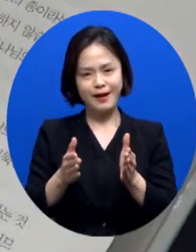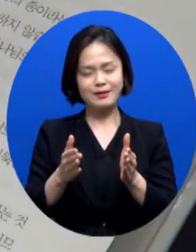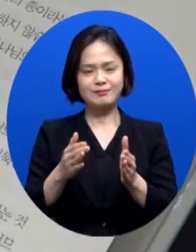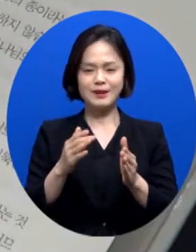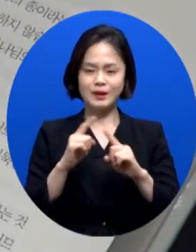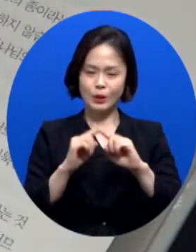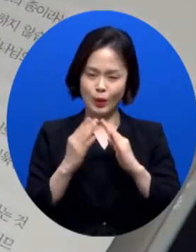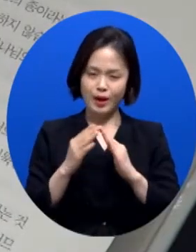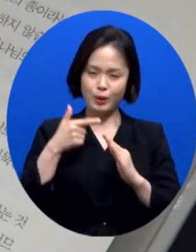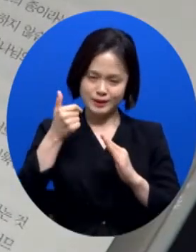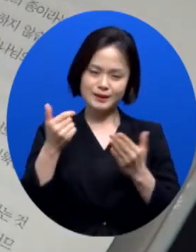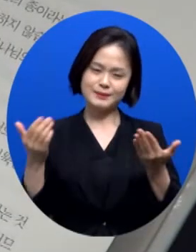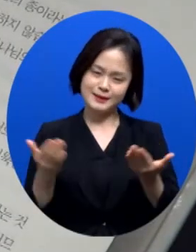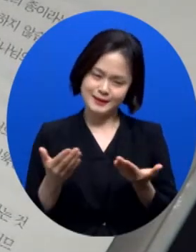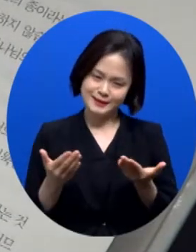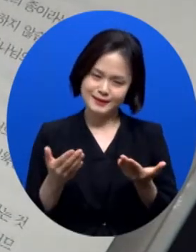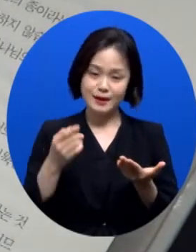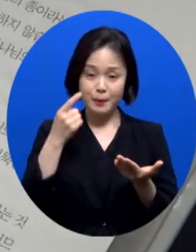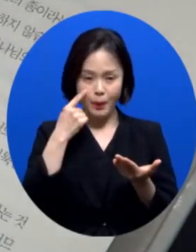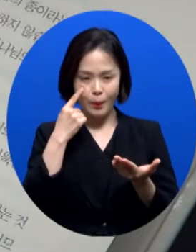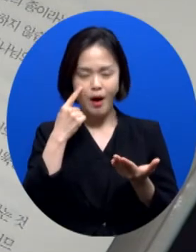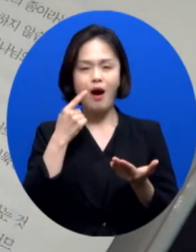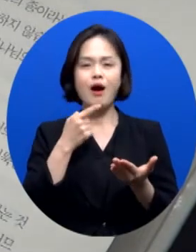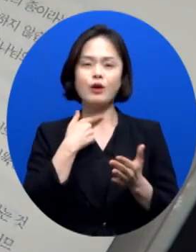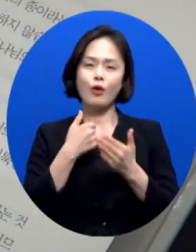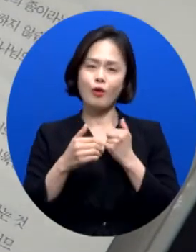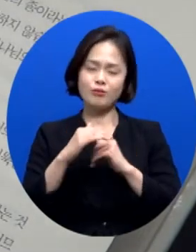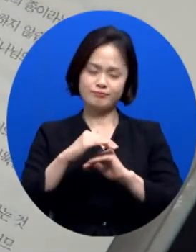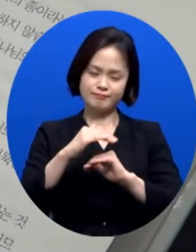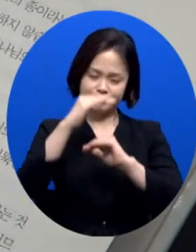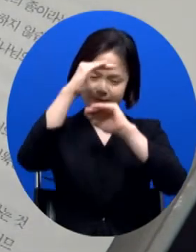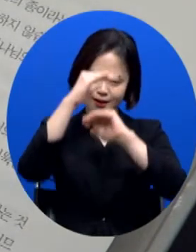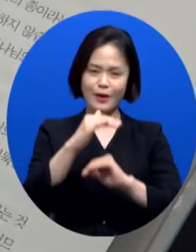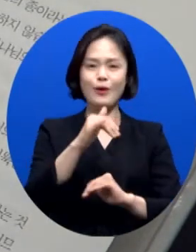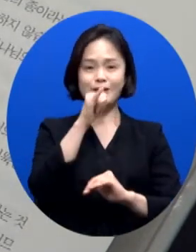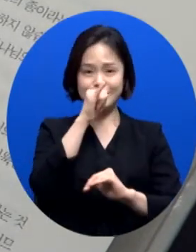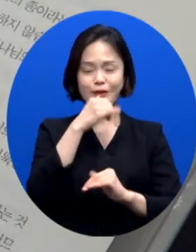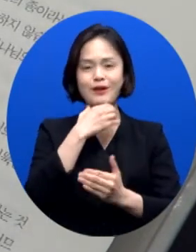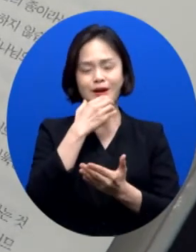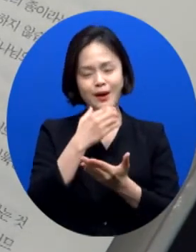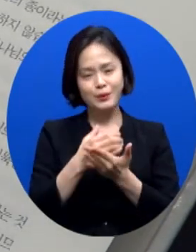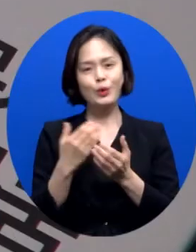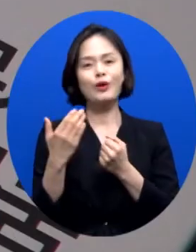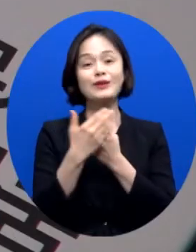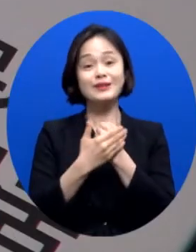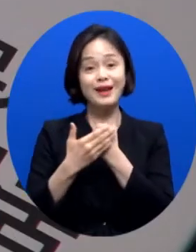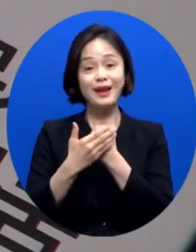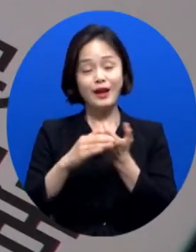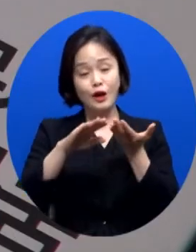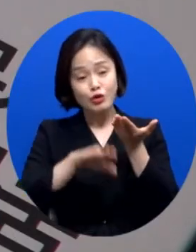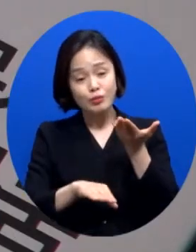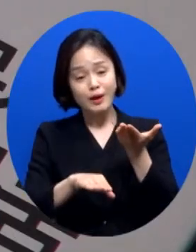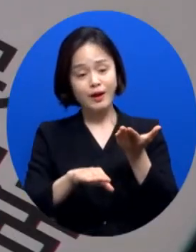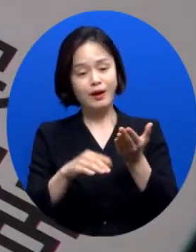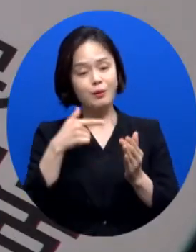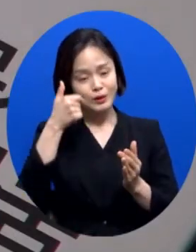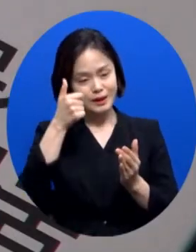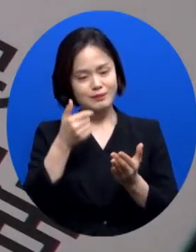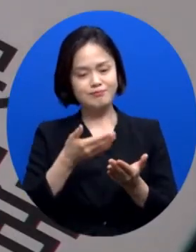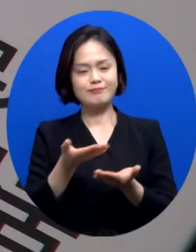목사. 그간의 은혜와 축복을 후배 목회자들에게 나누고 싶었습니다. 저자는